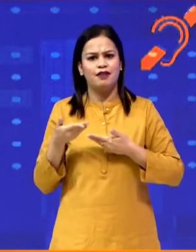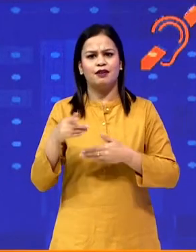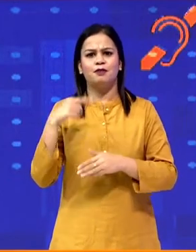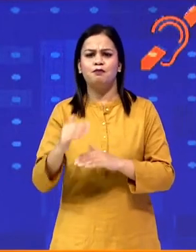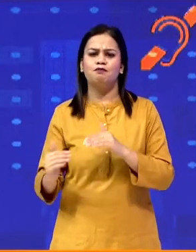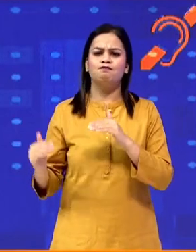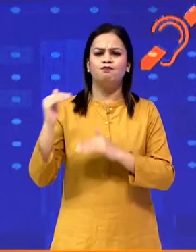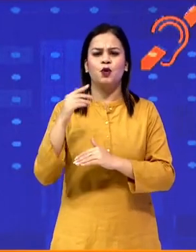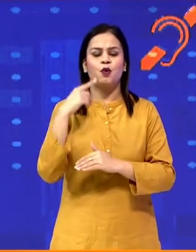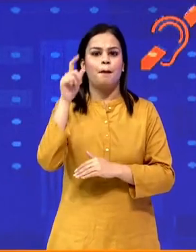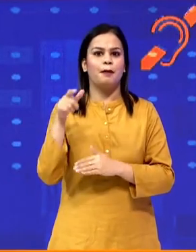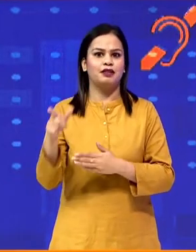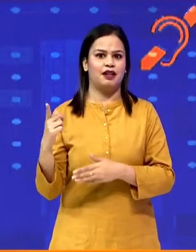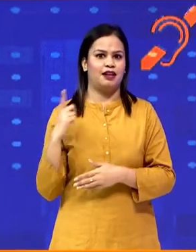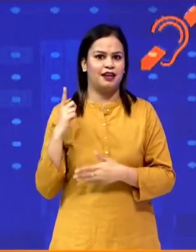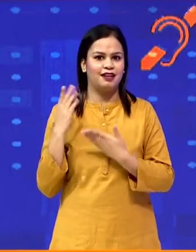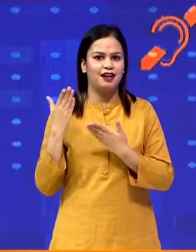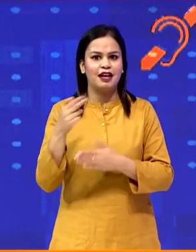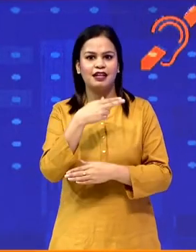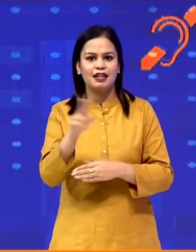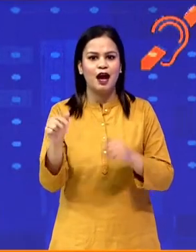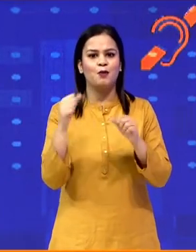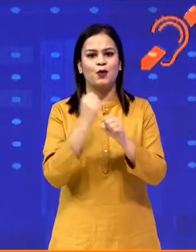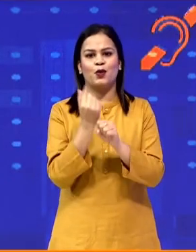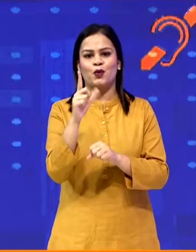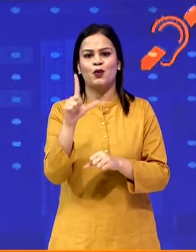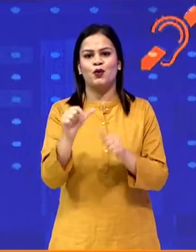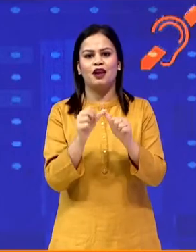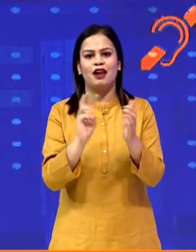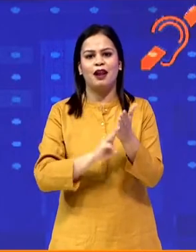में से एक गुलाम नबी आजाद